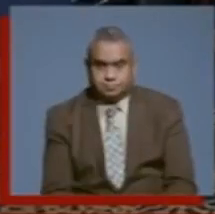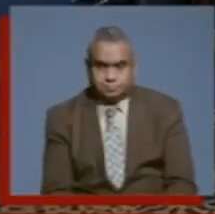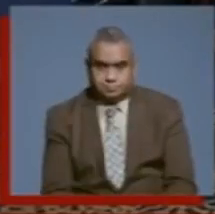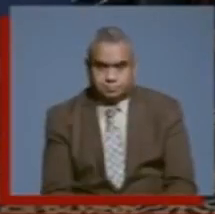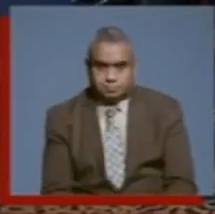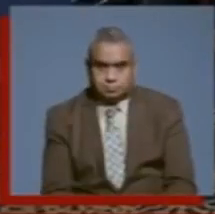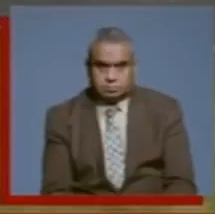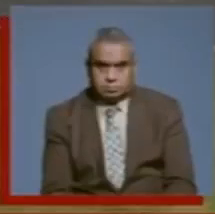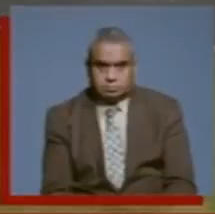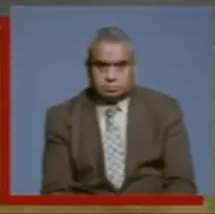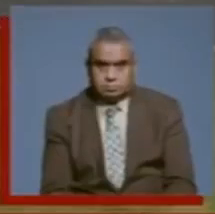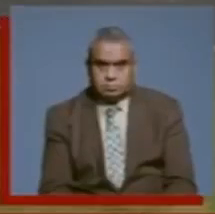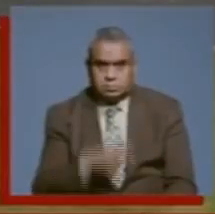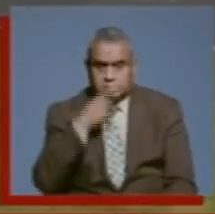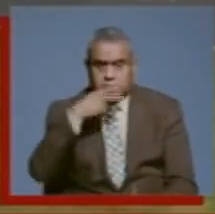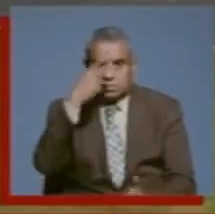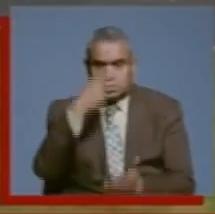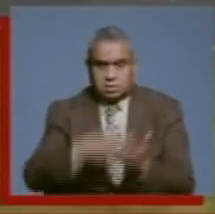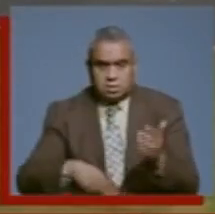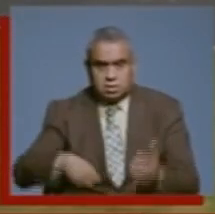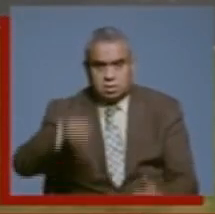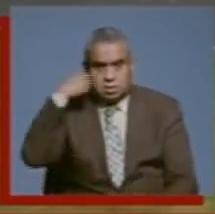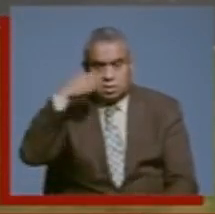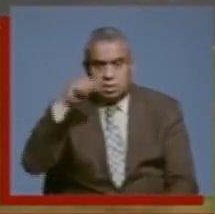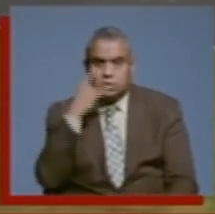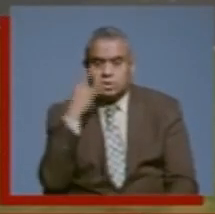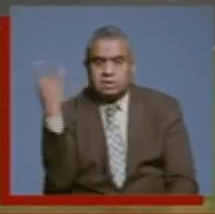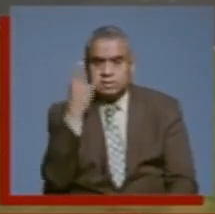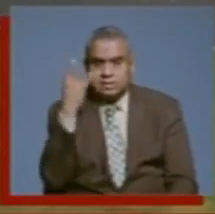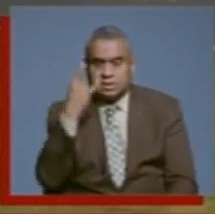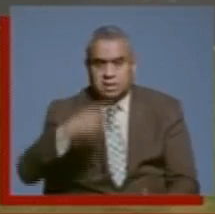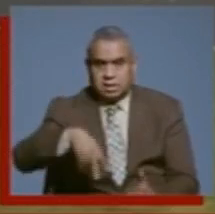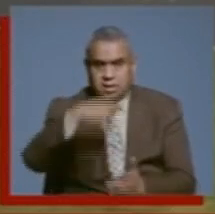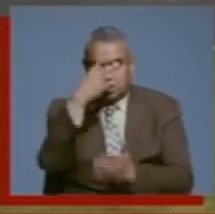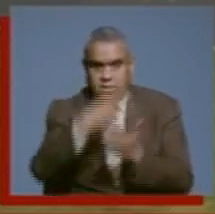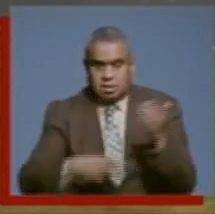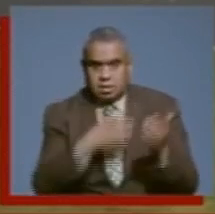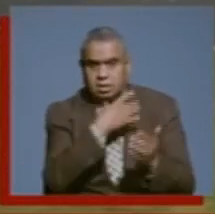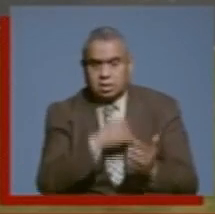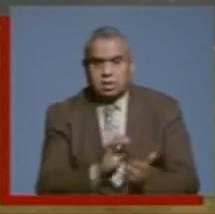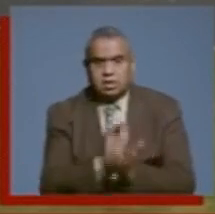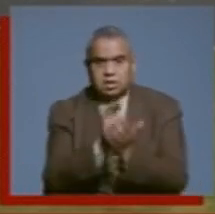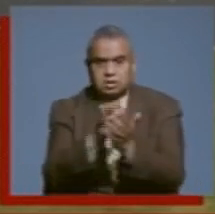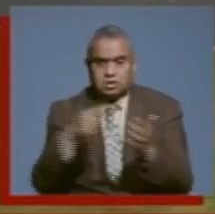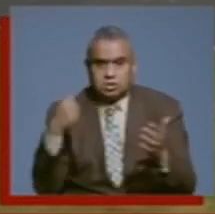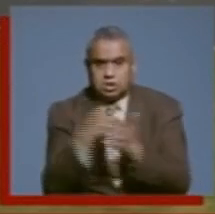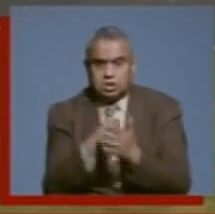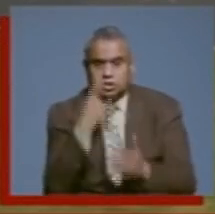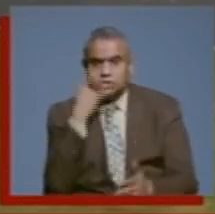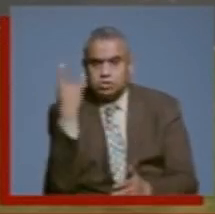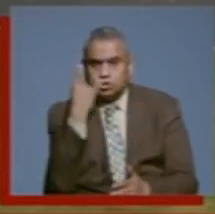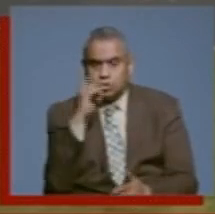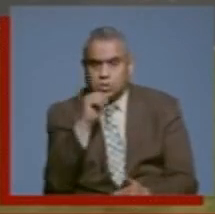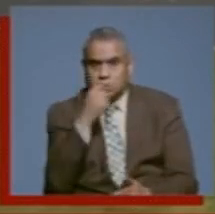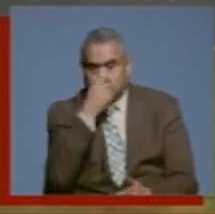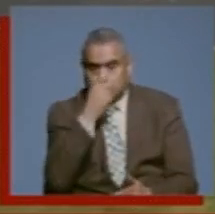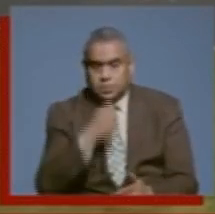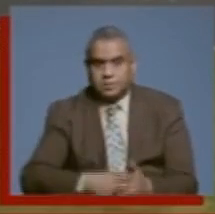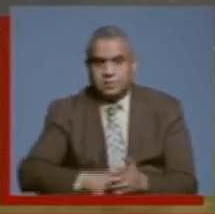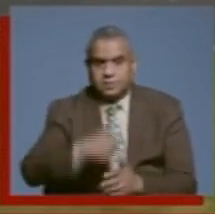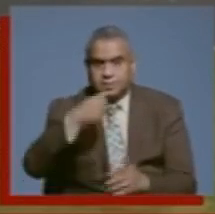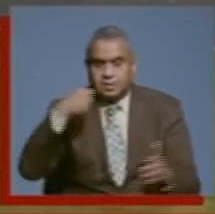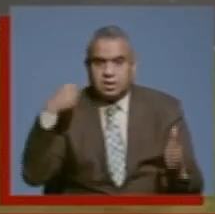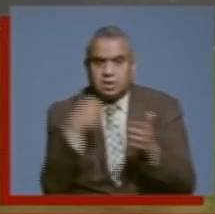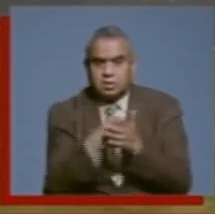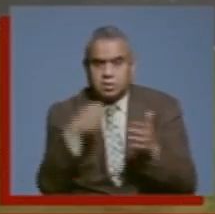صدر قرار السيد وزير الداخلية بمنح خريجي كلية الشرطة درجة الليسانس في